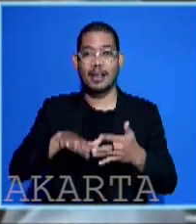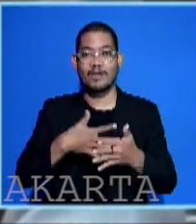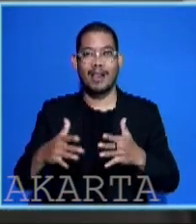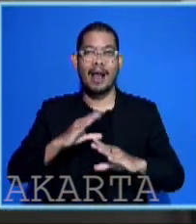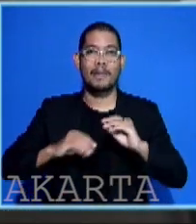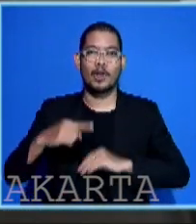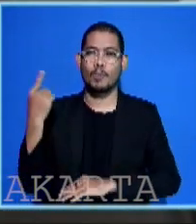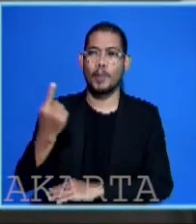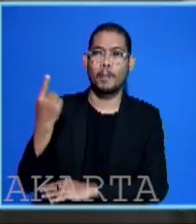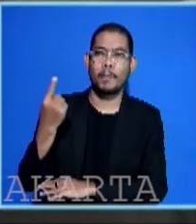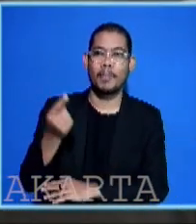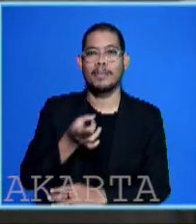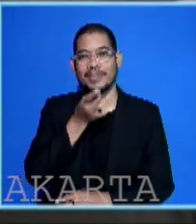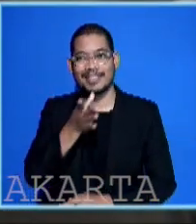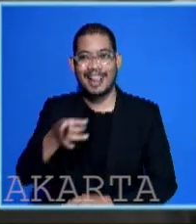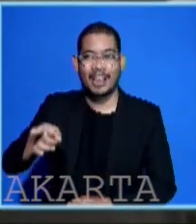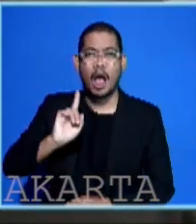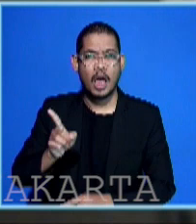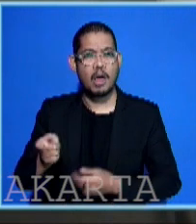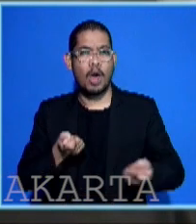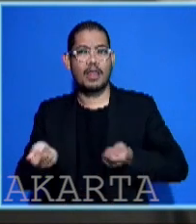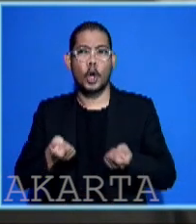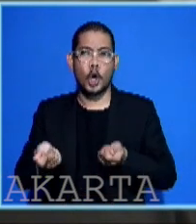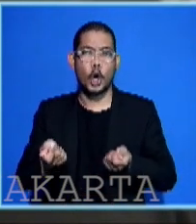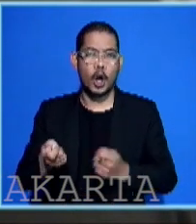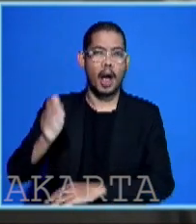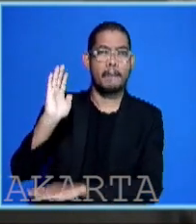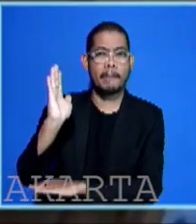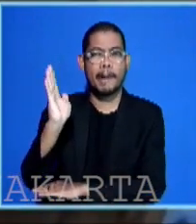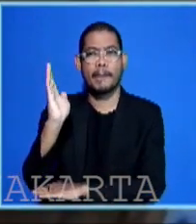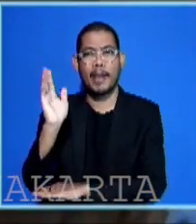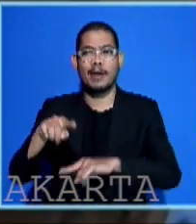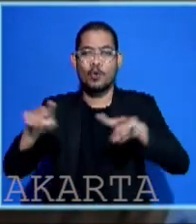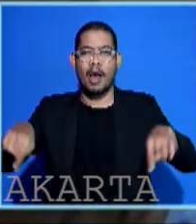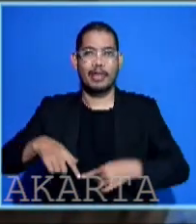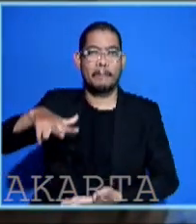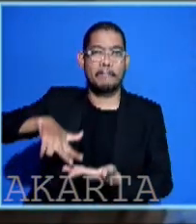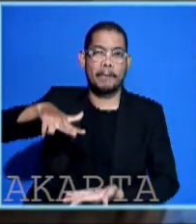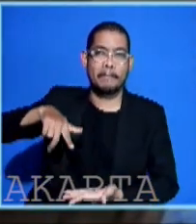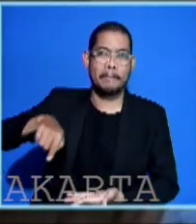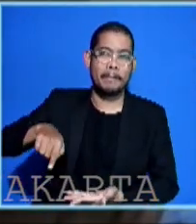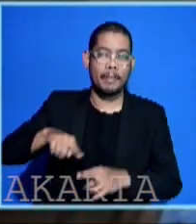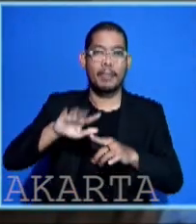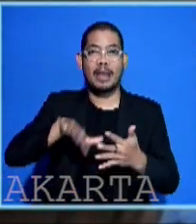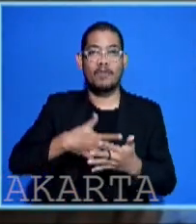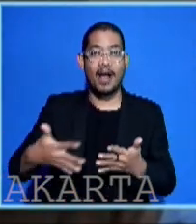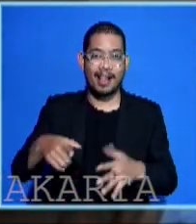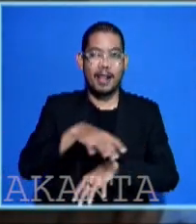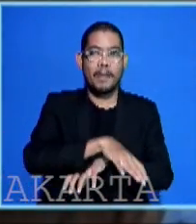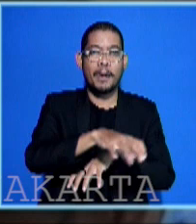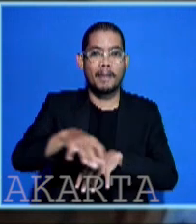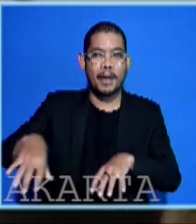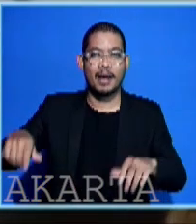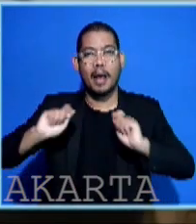tersebut disampaikan dalam rapat koordinasi pemaparan dan penyampaian surat keputusan jadwal dan lokasi kampanye metode